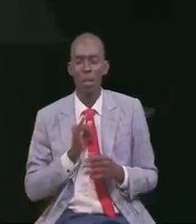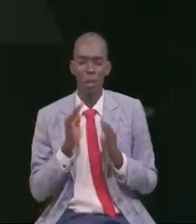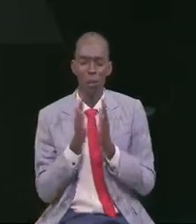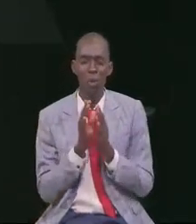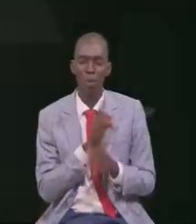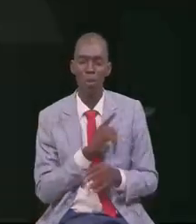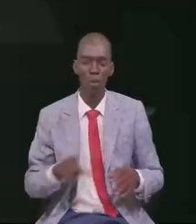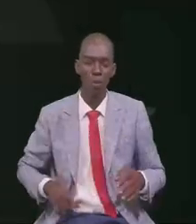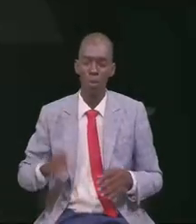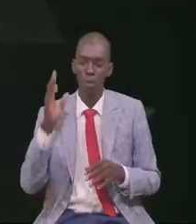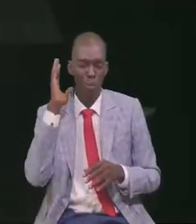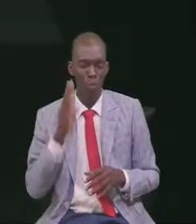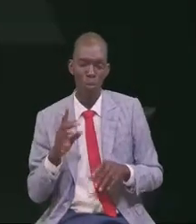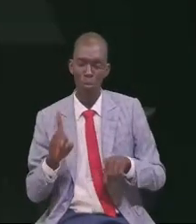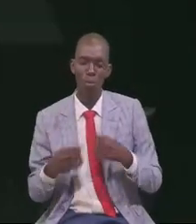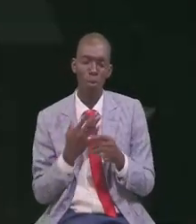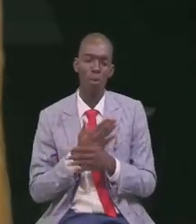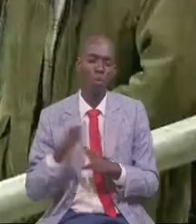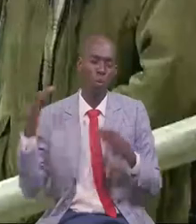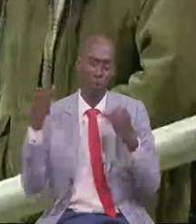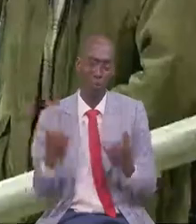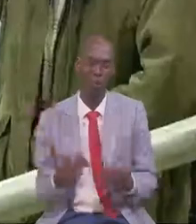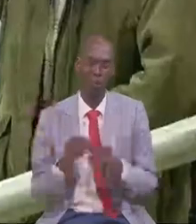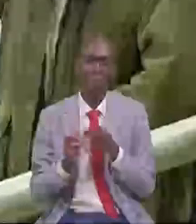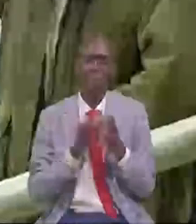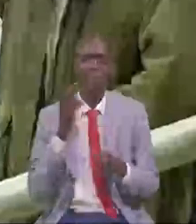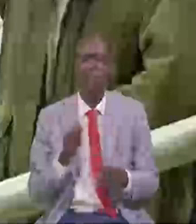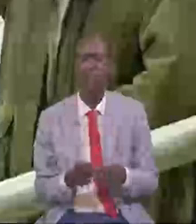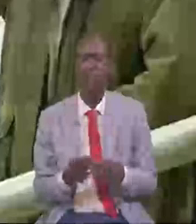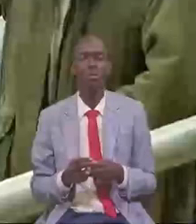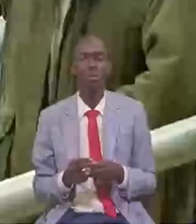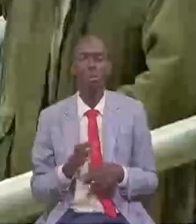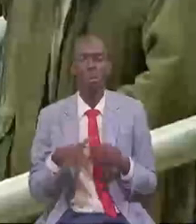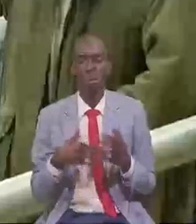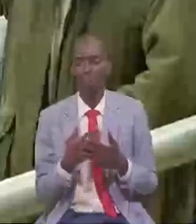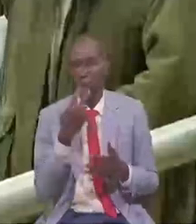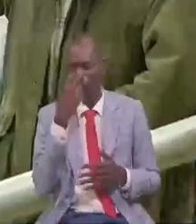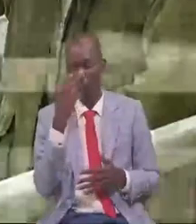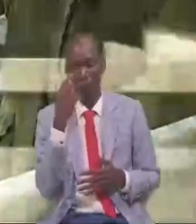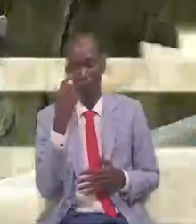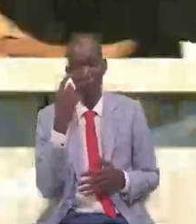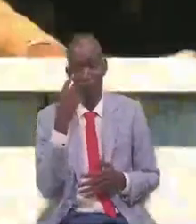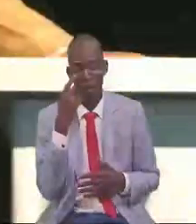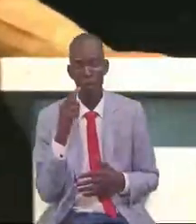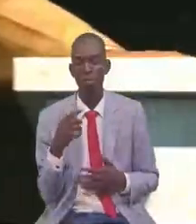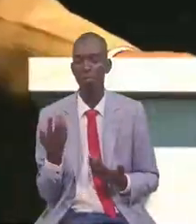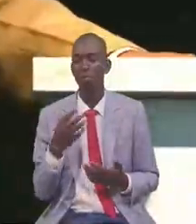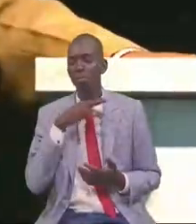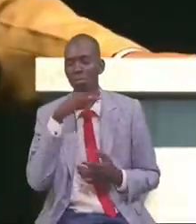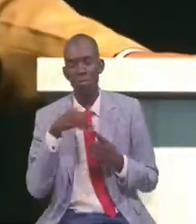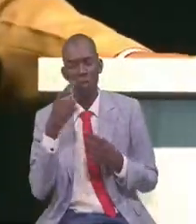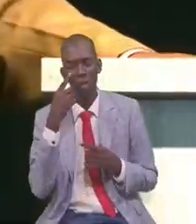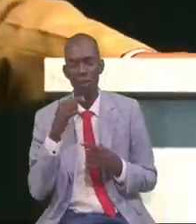disparaissent maintenant au nom de Jésus. Ces yeux aveugles, glaucome, cataracte, quel que soit le